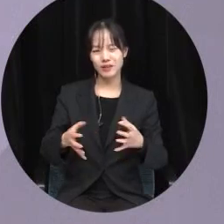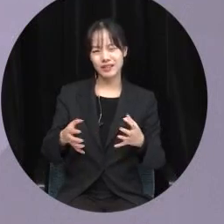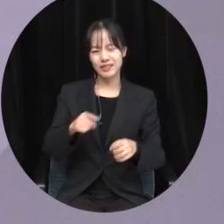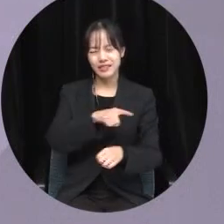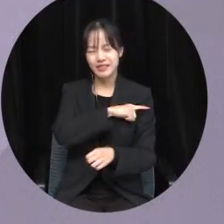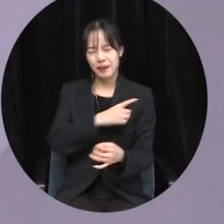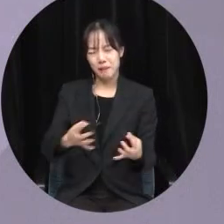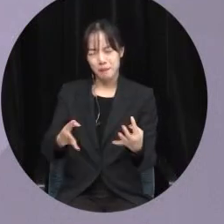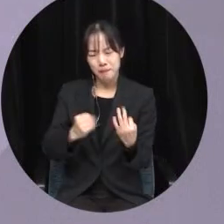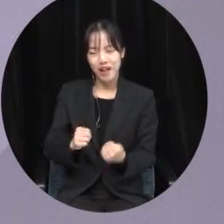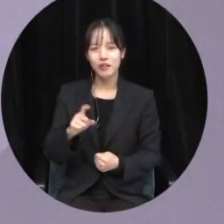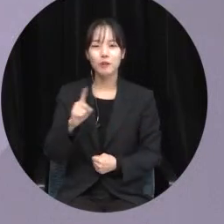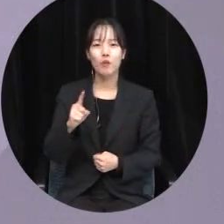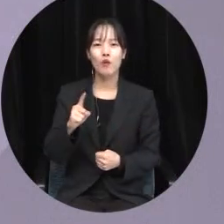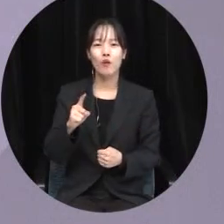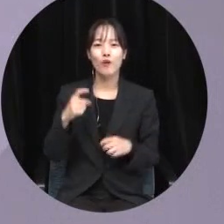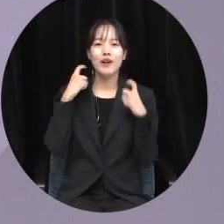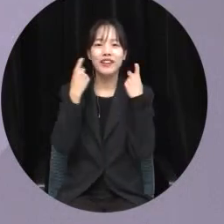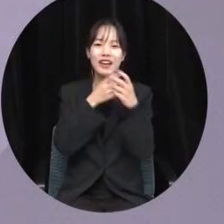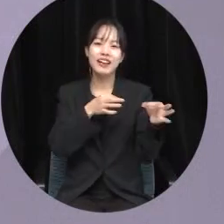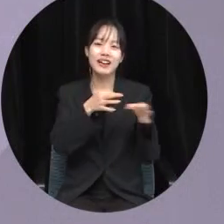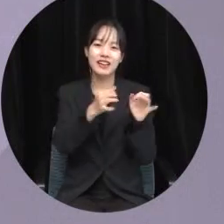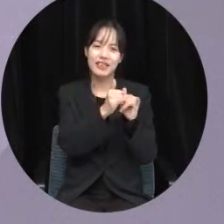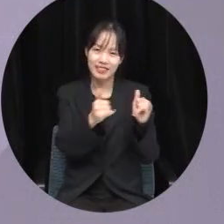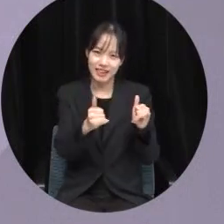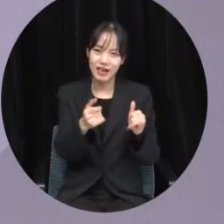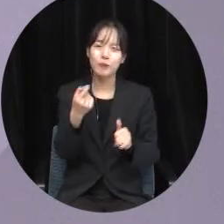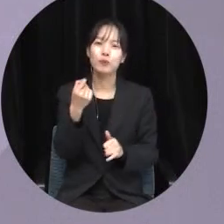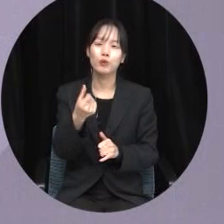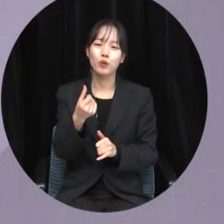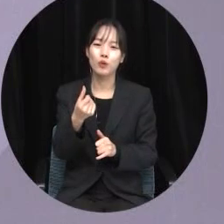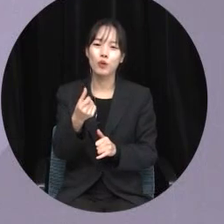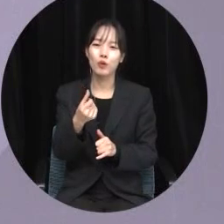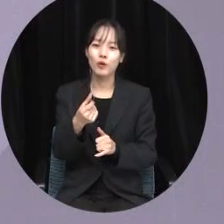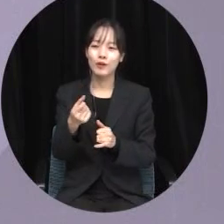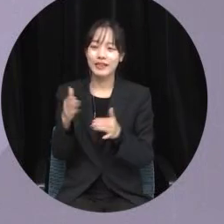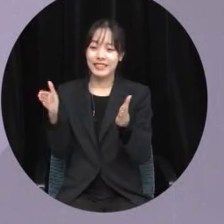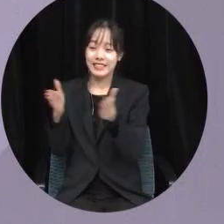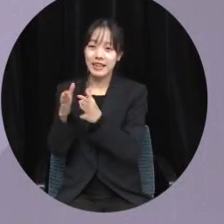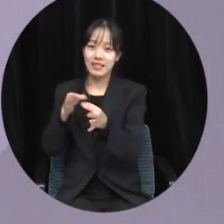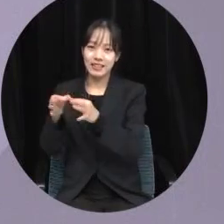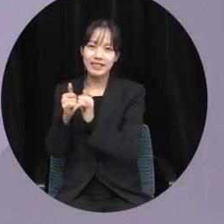계층입니다. 이런 가장 또 어려움에 가중되어 있는 계층이기도 하죠.